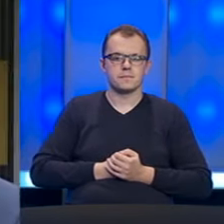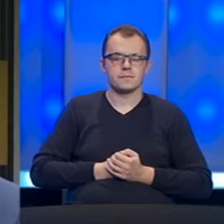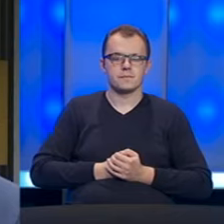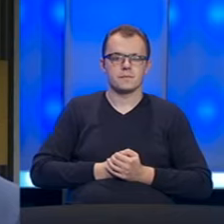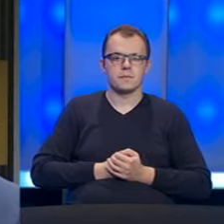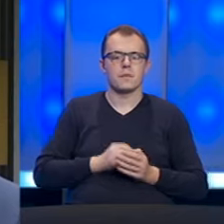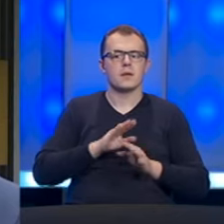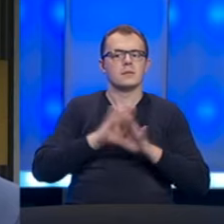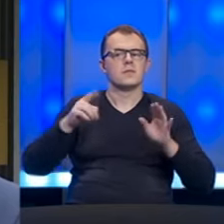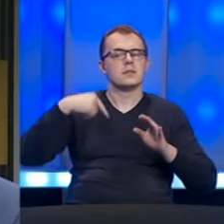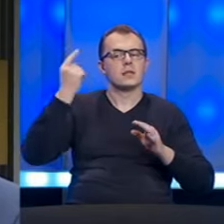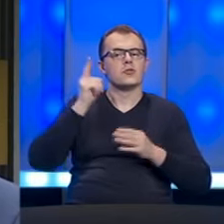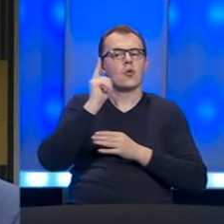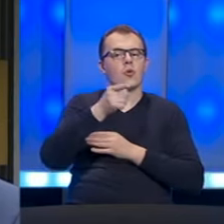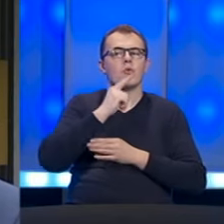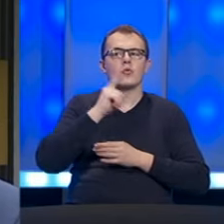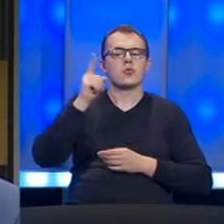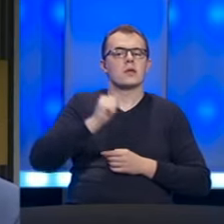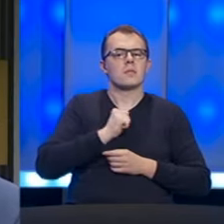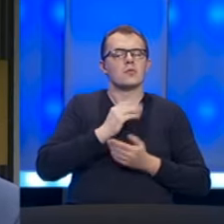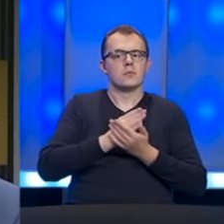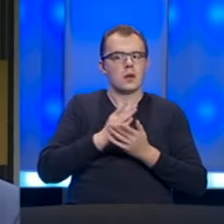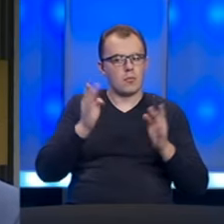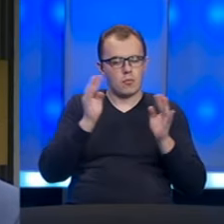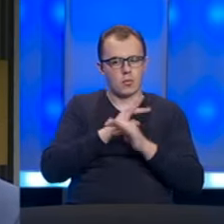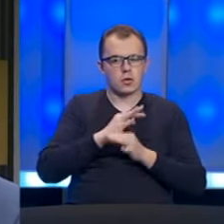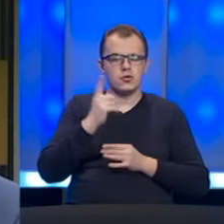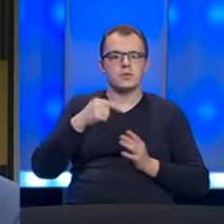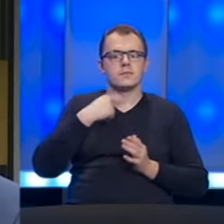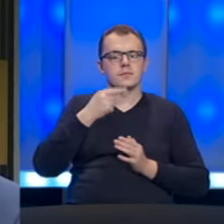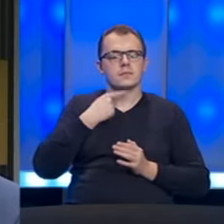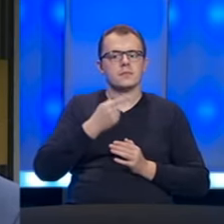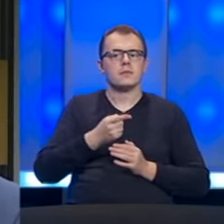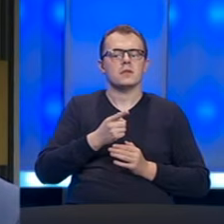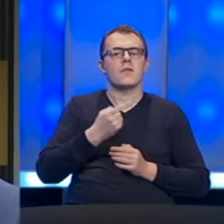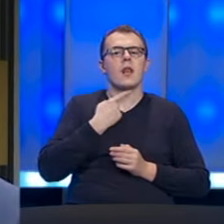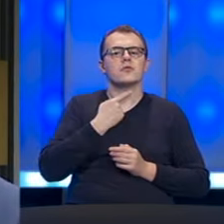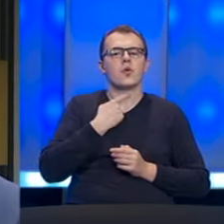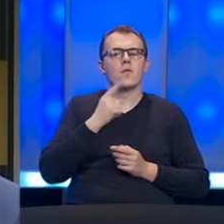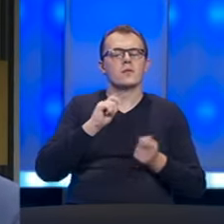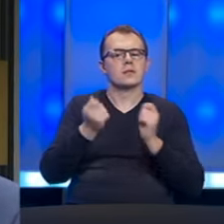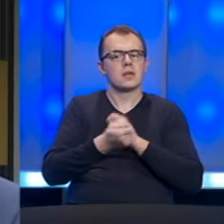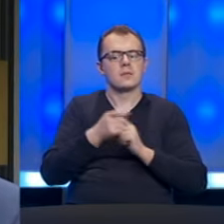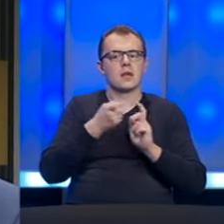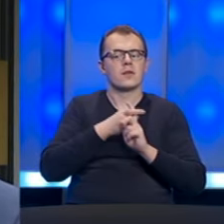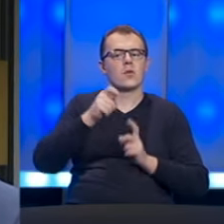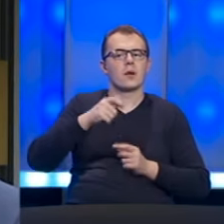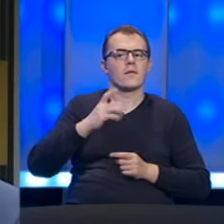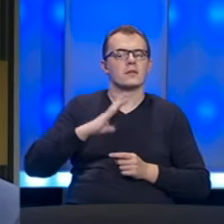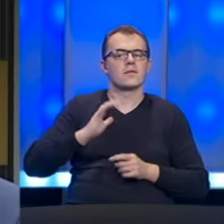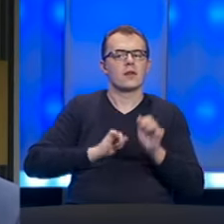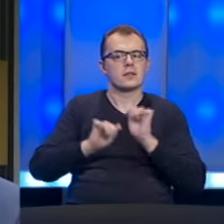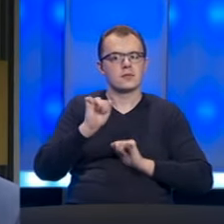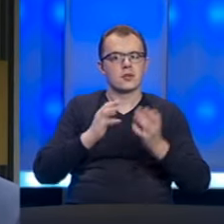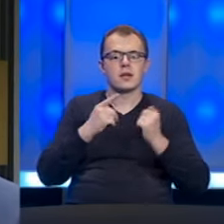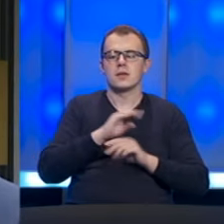Sve sljedeće odluke koje su oni imali su bile apsolutno pogrešne. Izjava glasnogovornice ili zamjenice Federalne uprave civilne zaštite da je